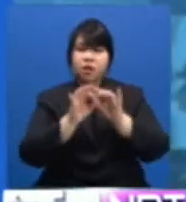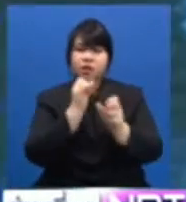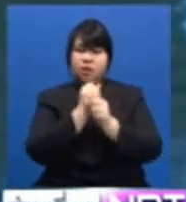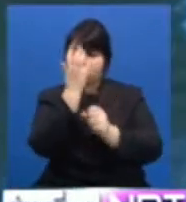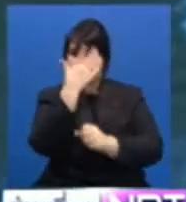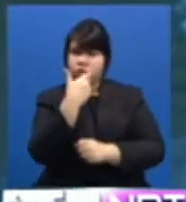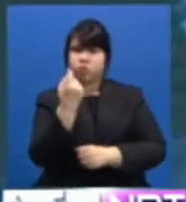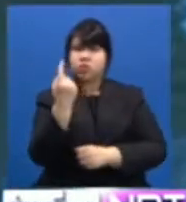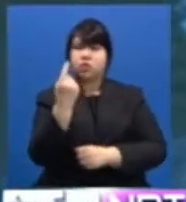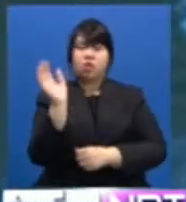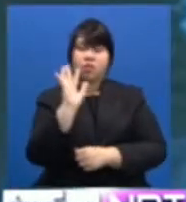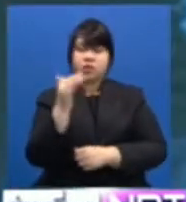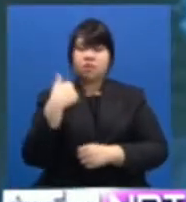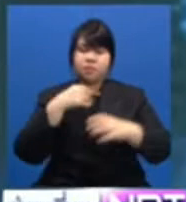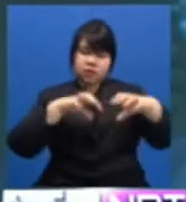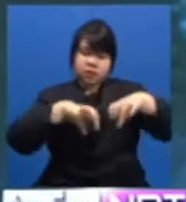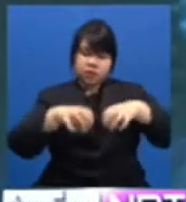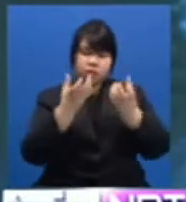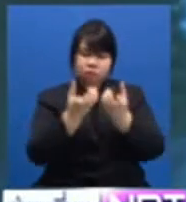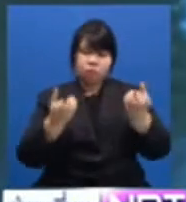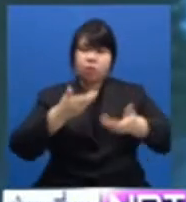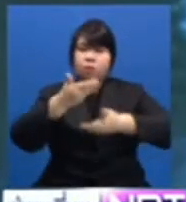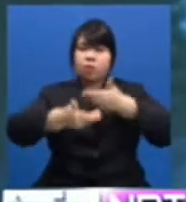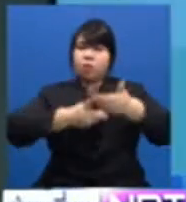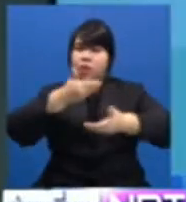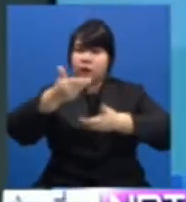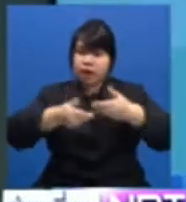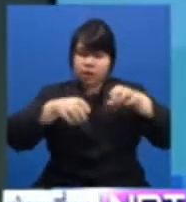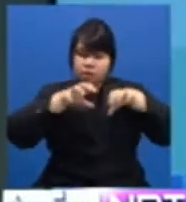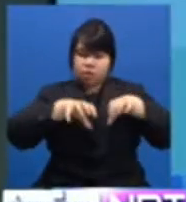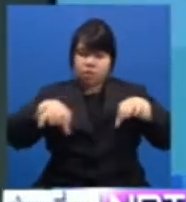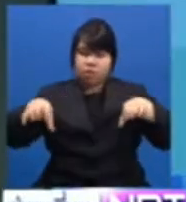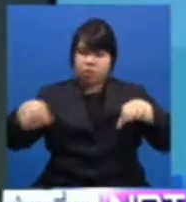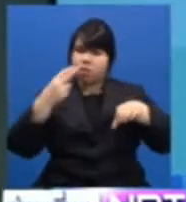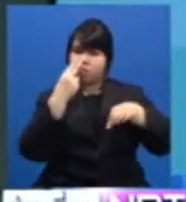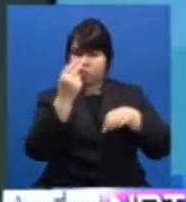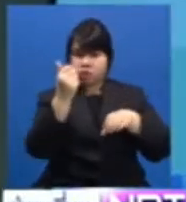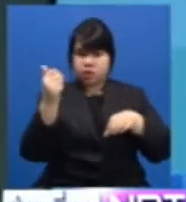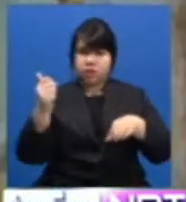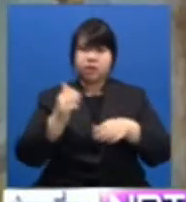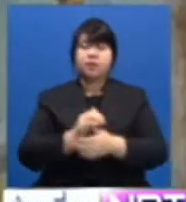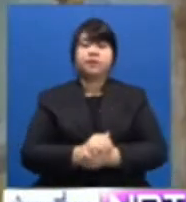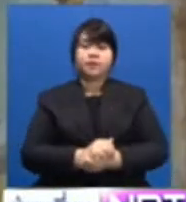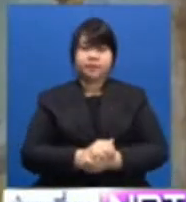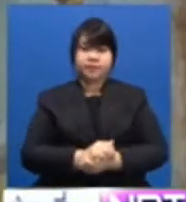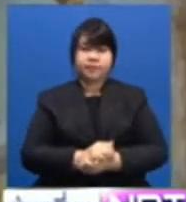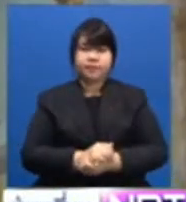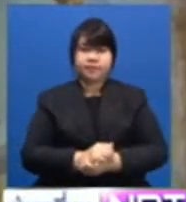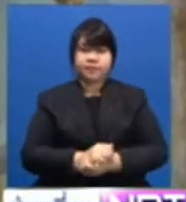ามและจัดระเบียบร้านค้าให้ใช้พื้นที่อย่างเหมาะสม